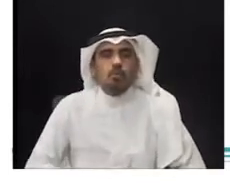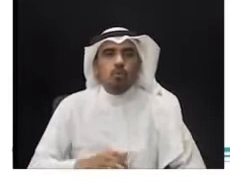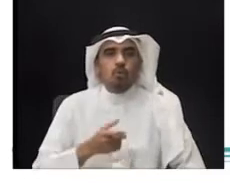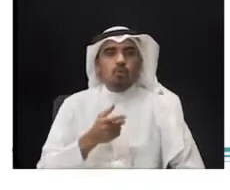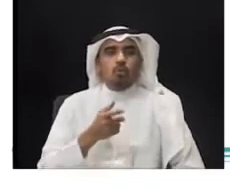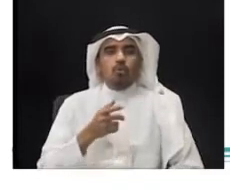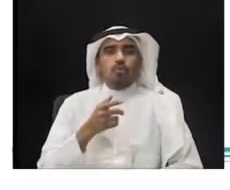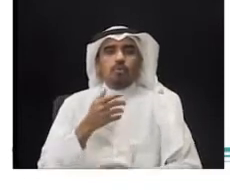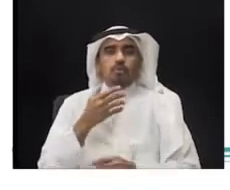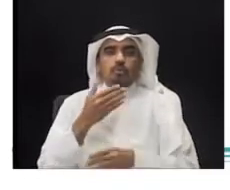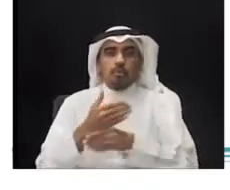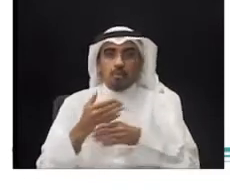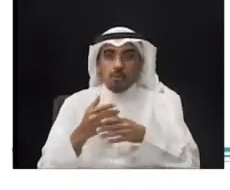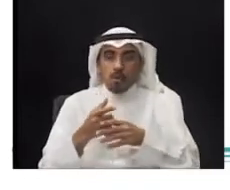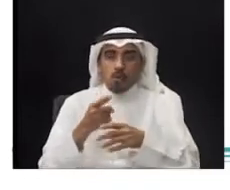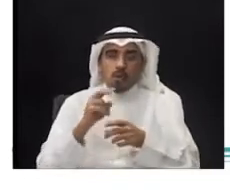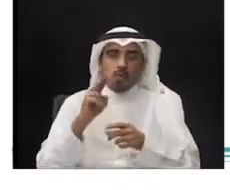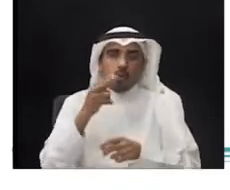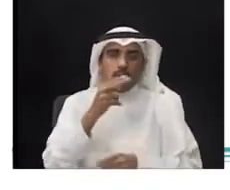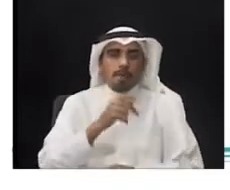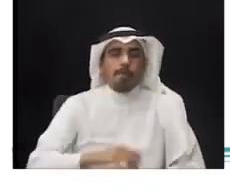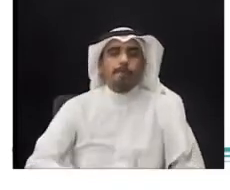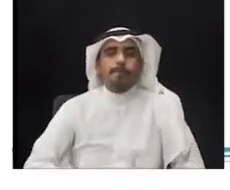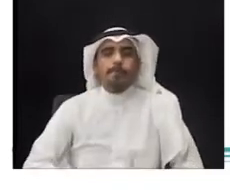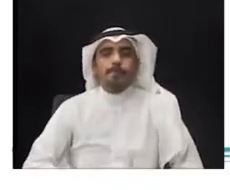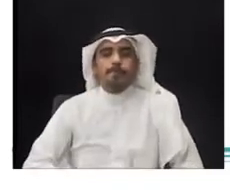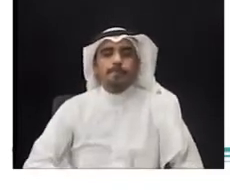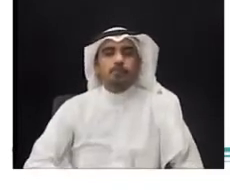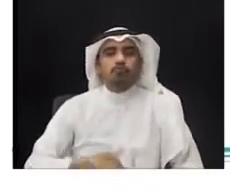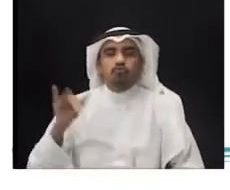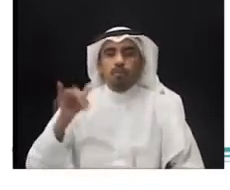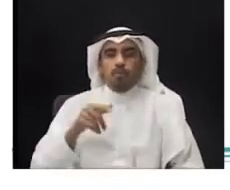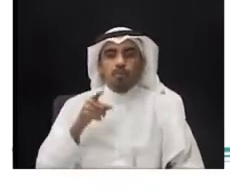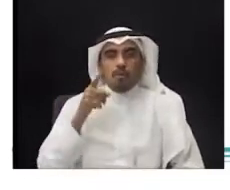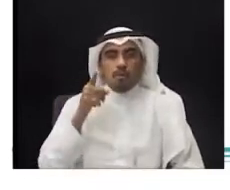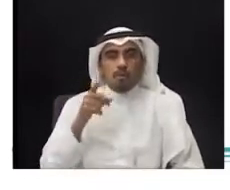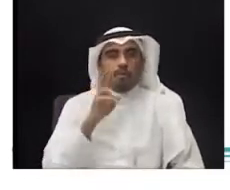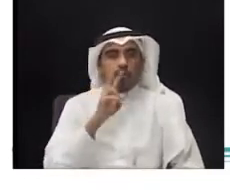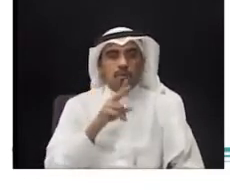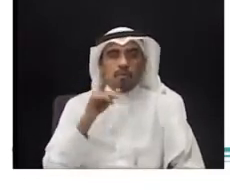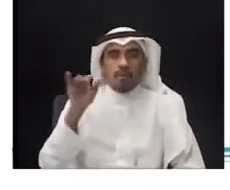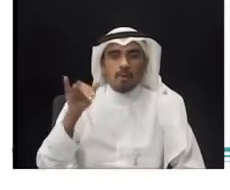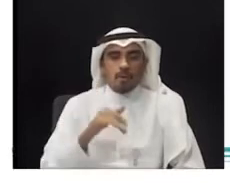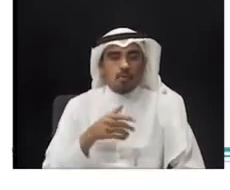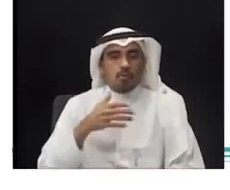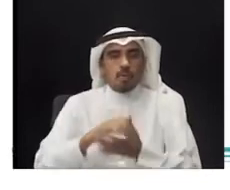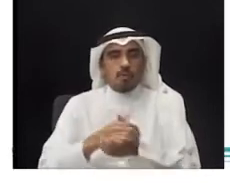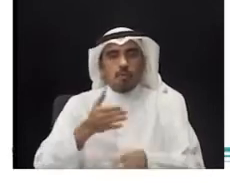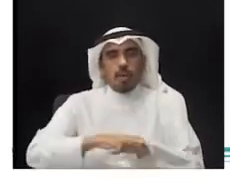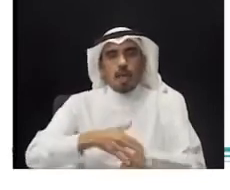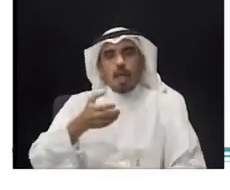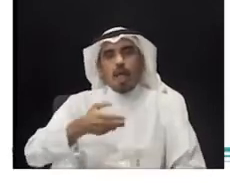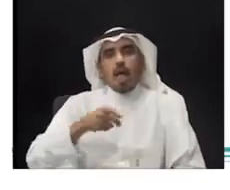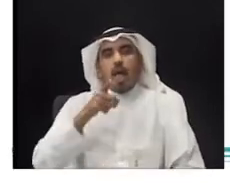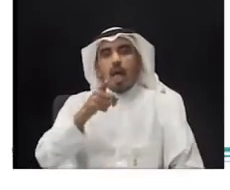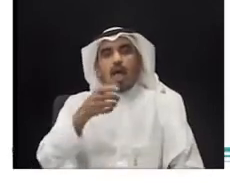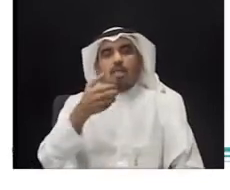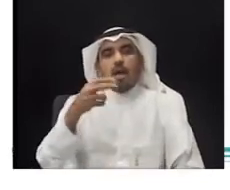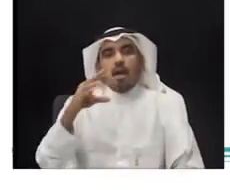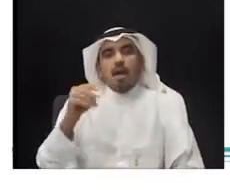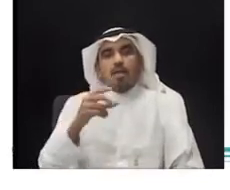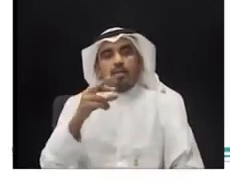أحسنتم، هي معربات ومبنيات. أسماء الإشارة معربات ومبنيات. فتقول جاء هذا ورأيت هذا وسلمت على